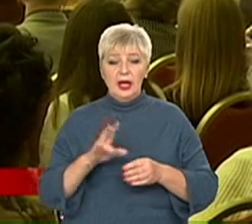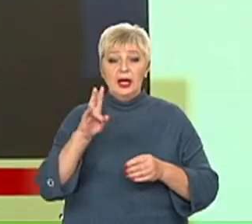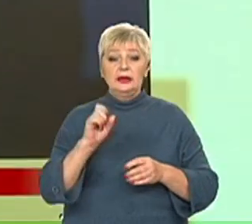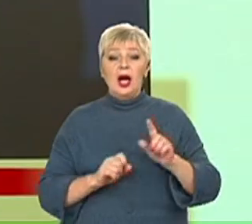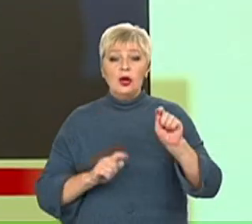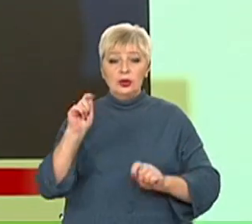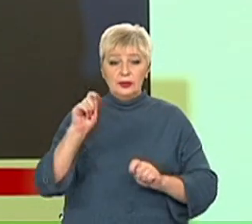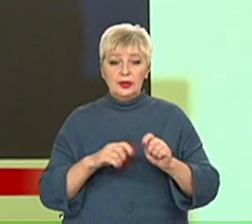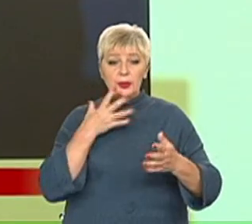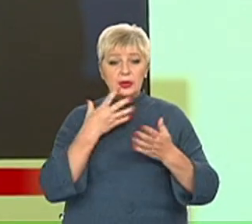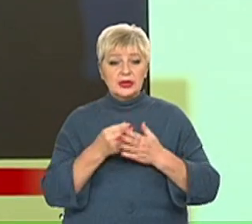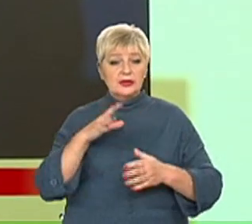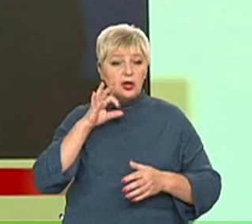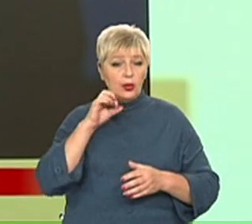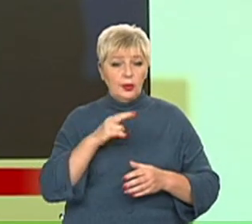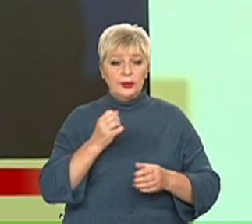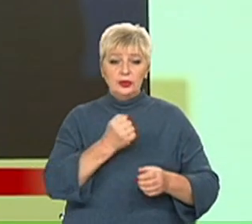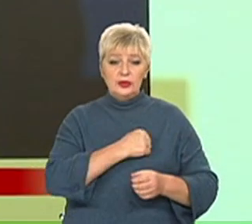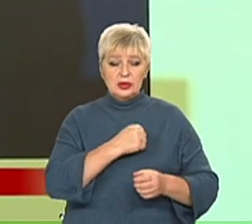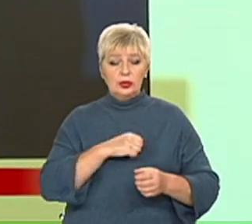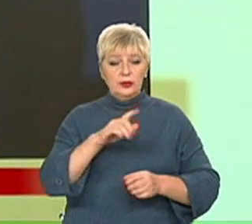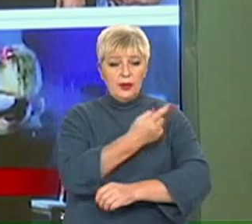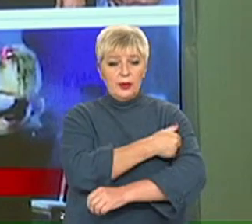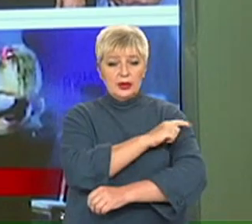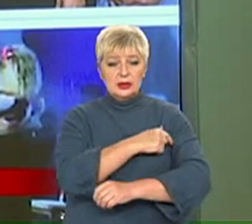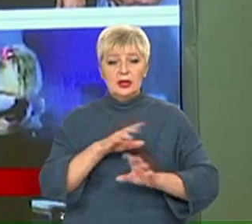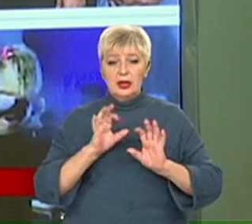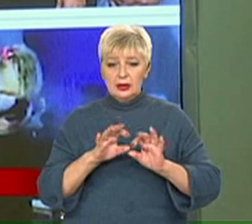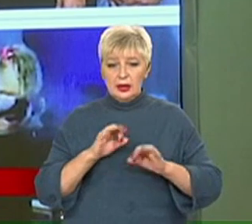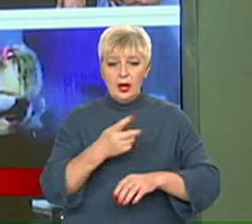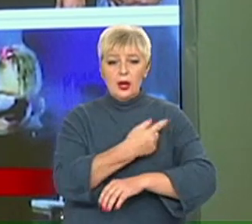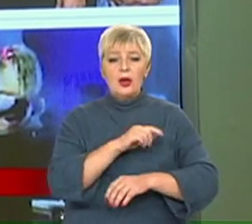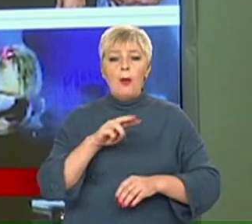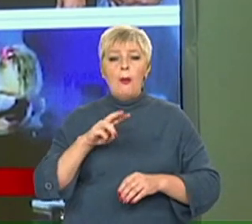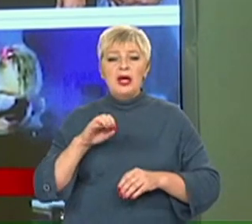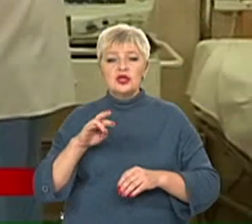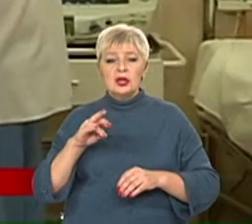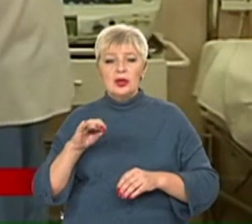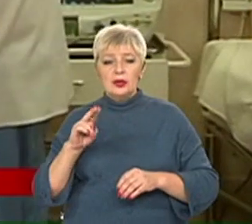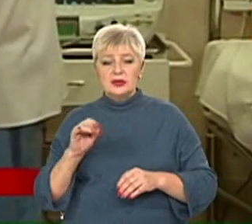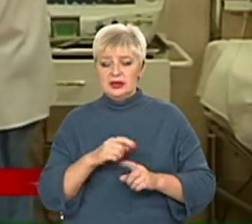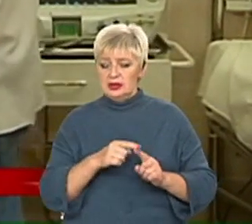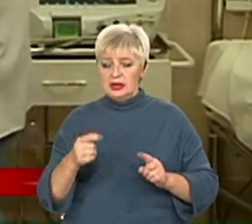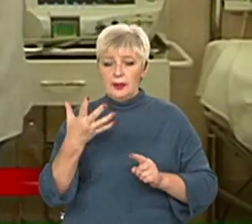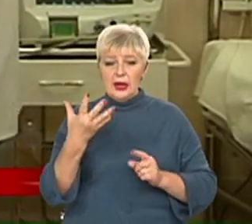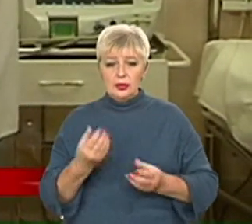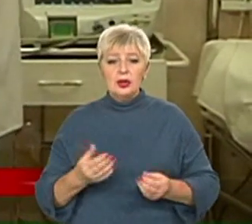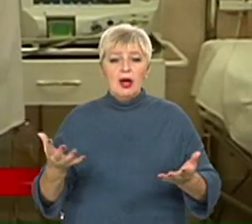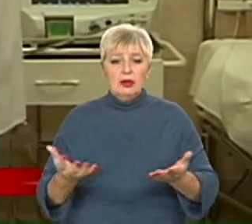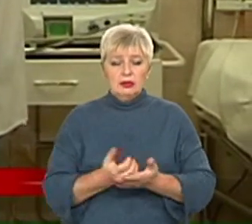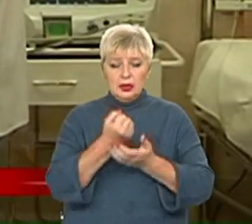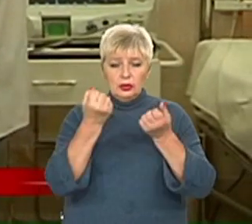На конференції про свій досвід у військовій медицині розповідають і мечниківці. За 5 років вони врятували життя